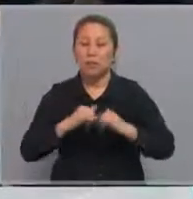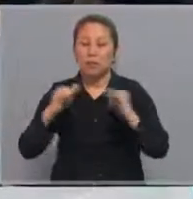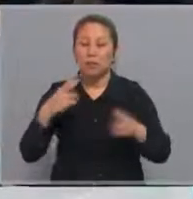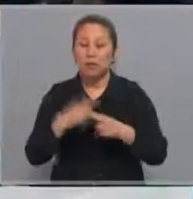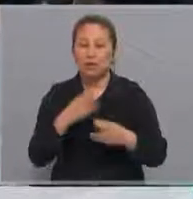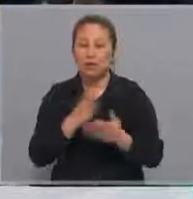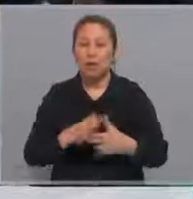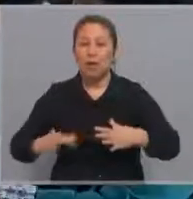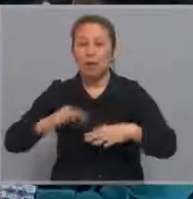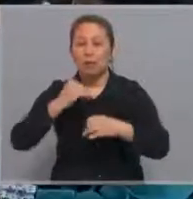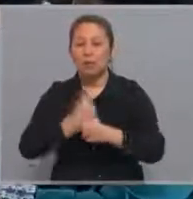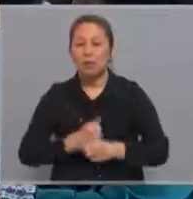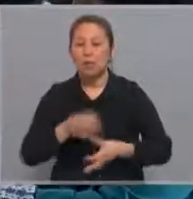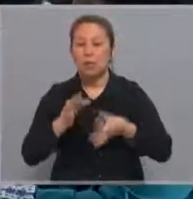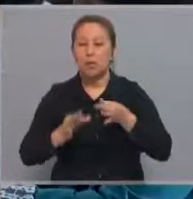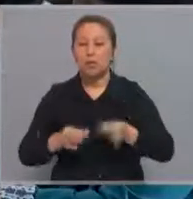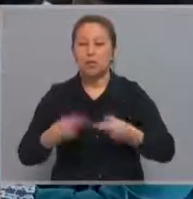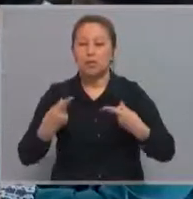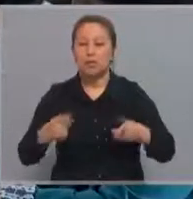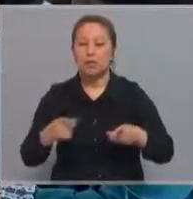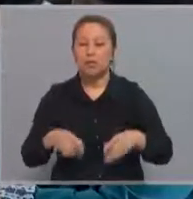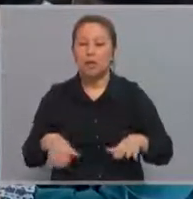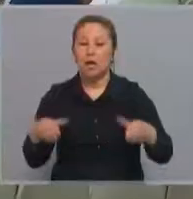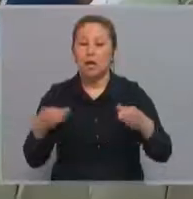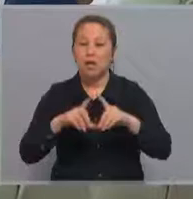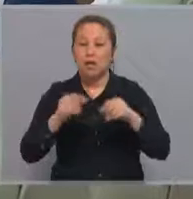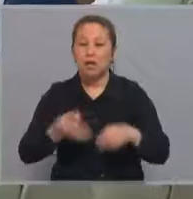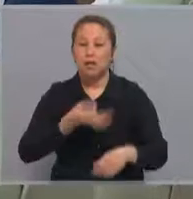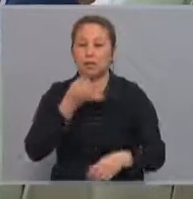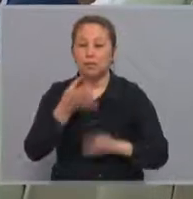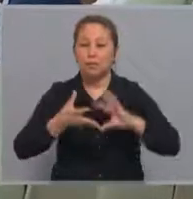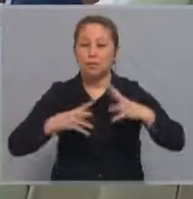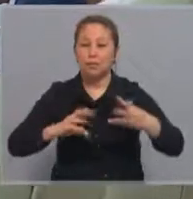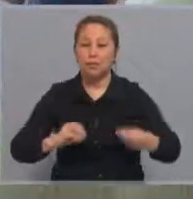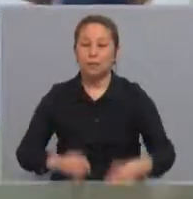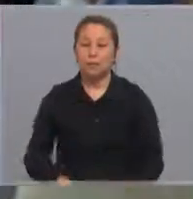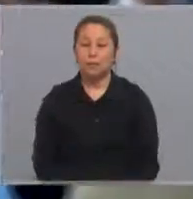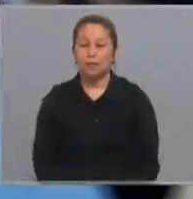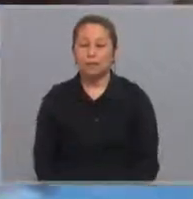келтіріп отырған аудан басшылары, прокуратура және өзге де құзыретті органдар алдында есеп береді.